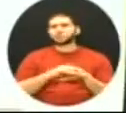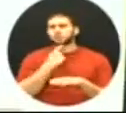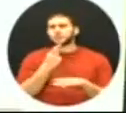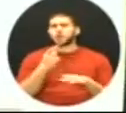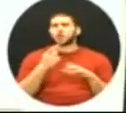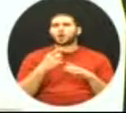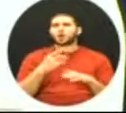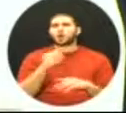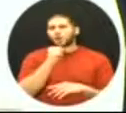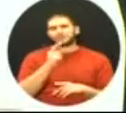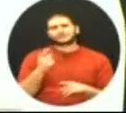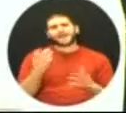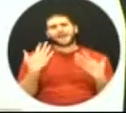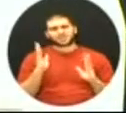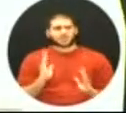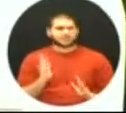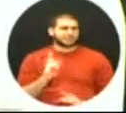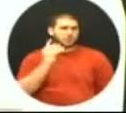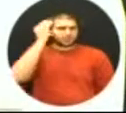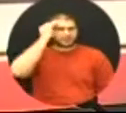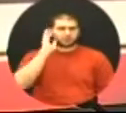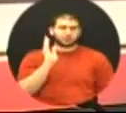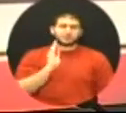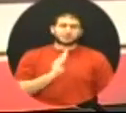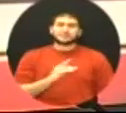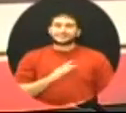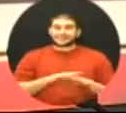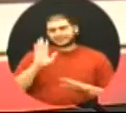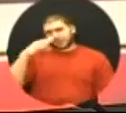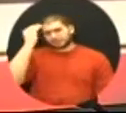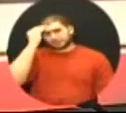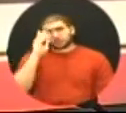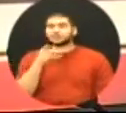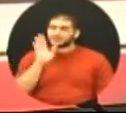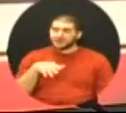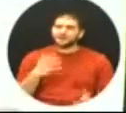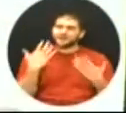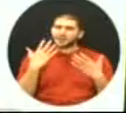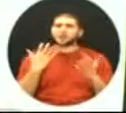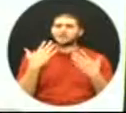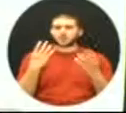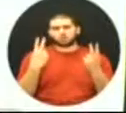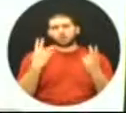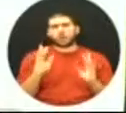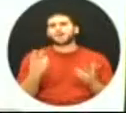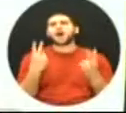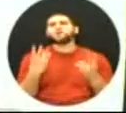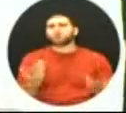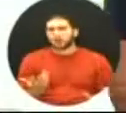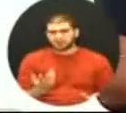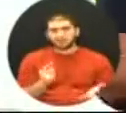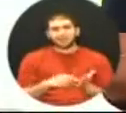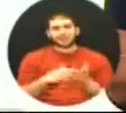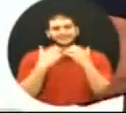סוגים של... סליחה, אומנים זה אווירה. זה לא זיכרון. קודם כל, זה גם זיכרון, וזה גם אווירה, והאווירה היא חשובה. למה היא חשובה, אורית?